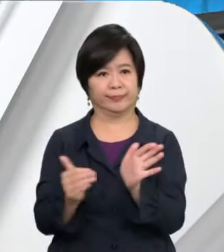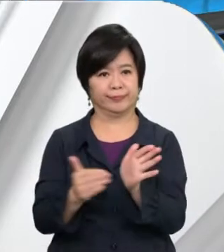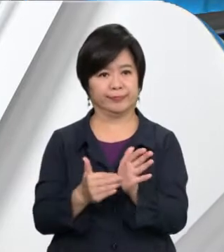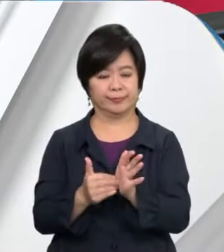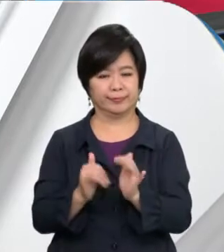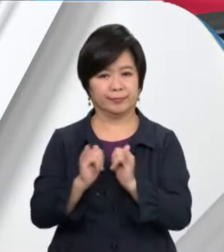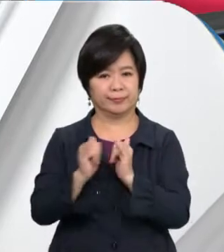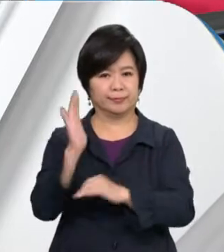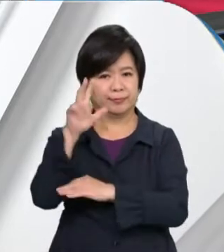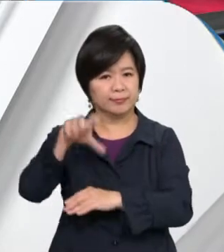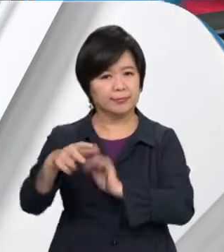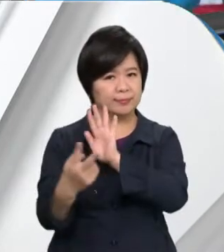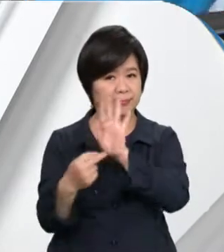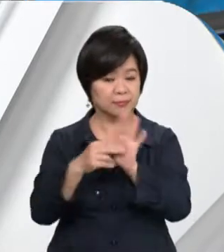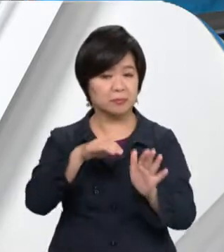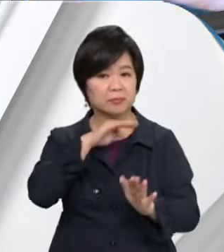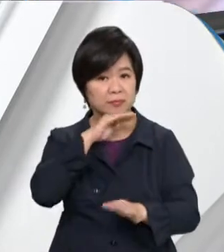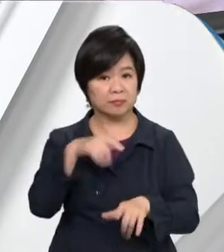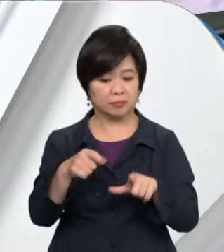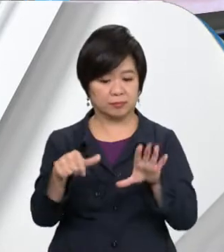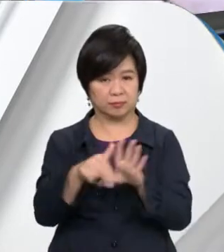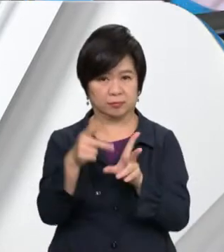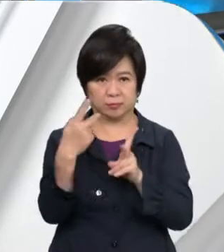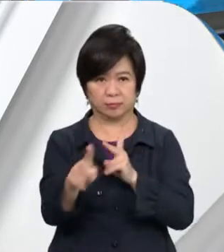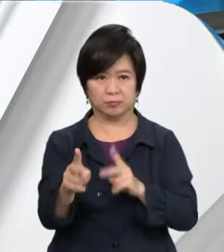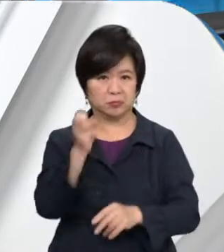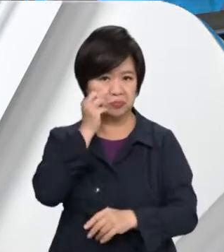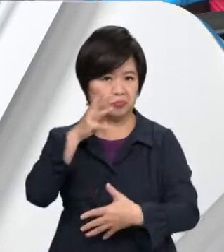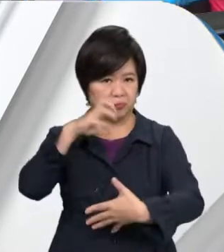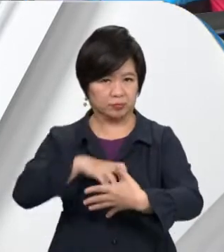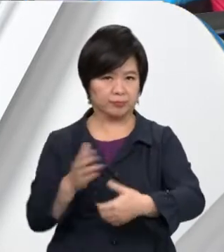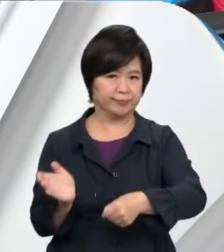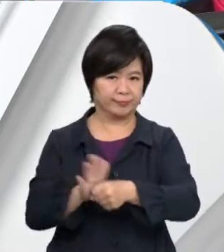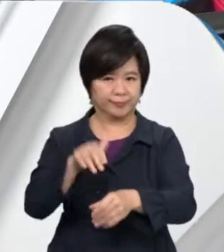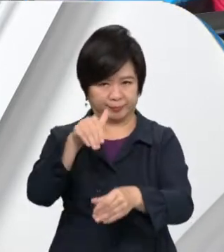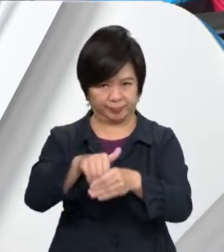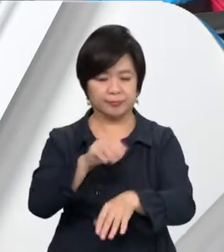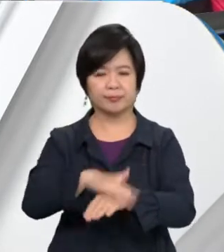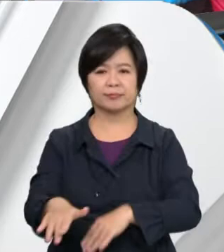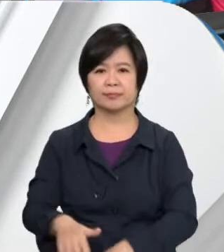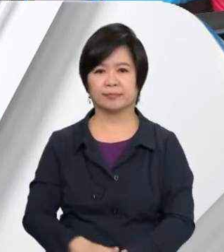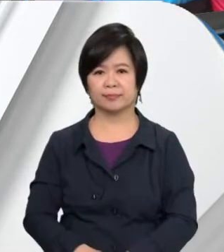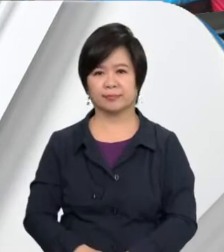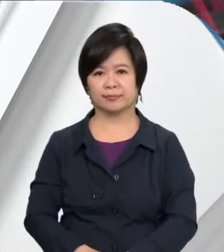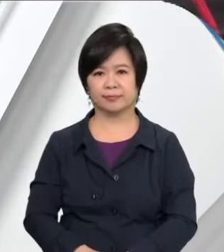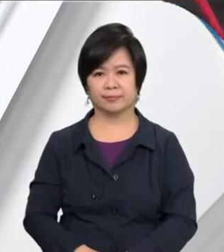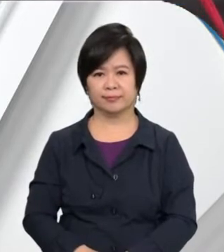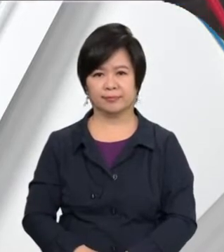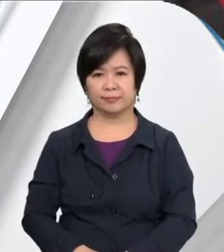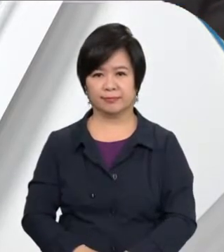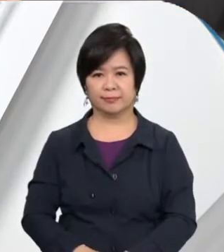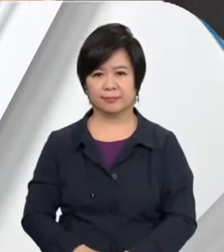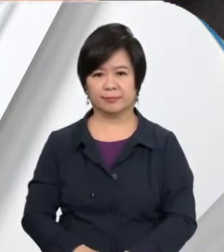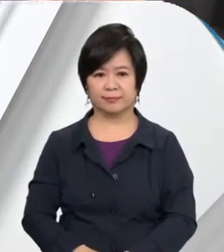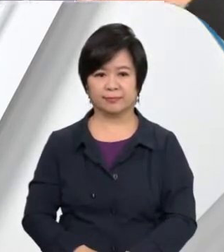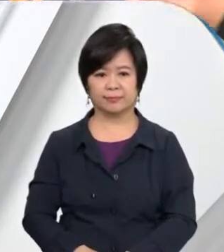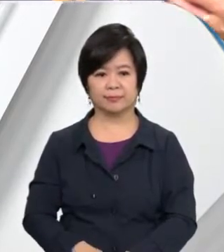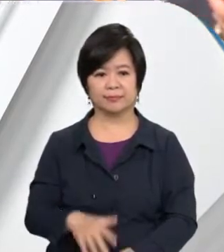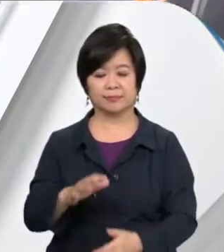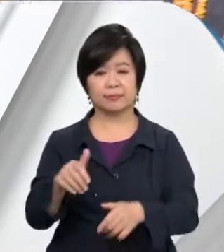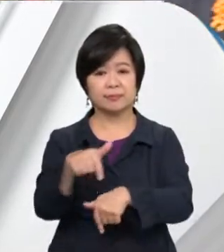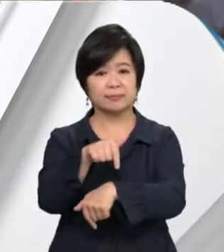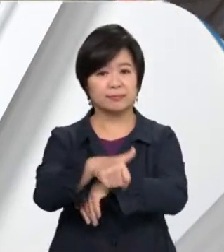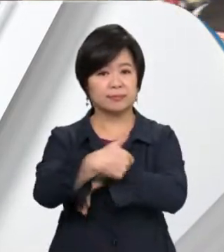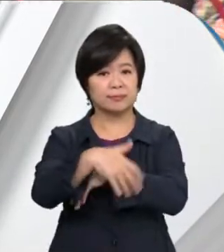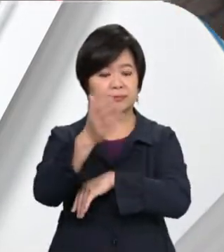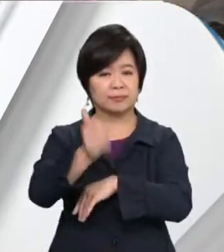民政府表示，收到判决书之后，30日之内会判向上补偿。 南庄乡长邱子